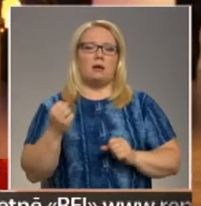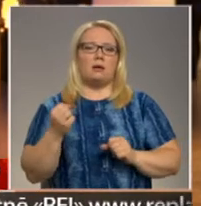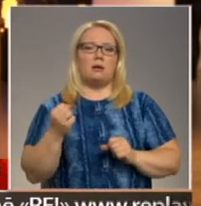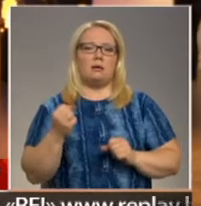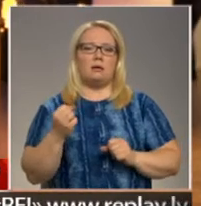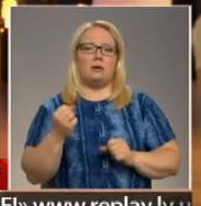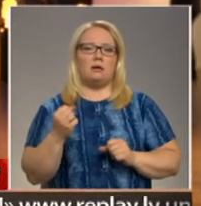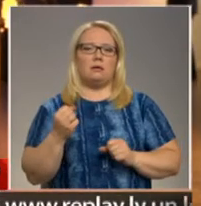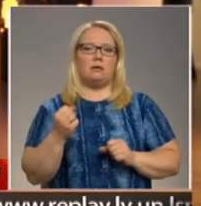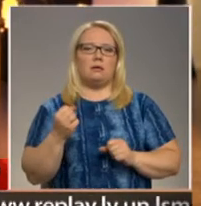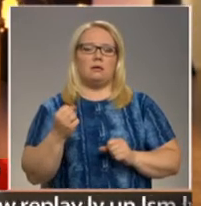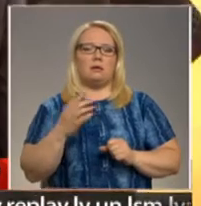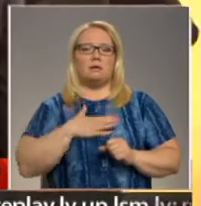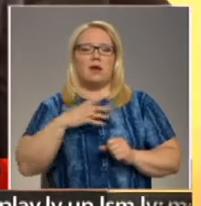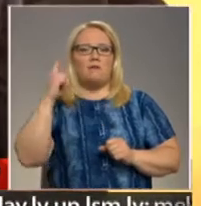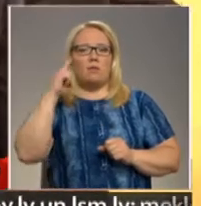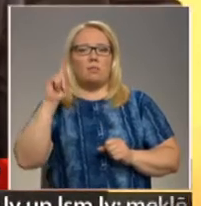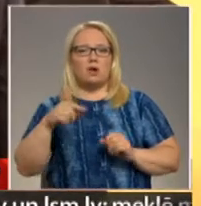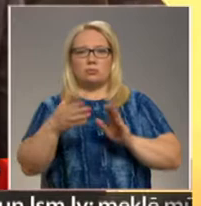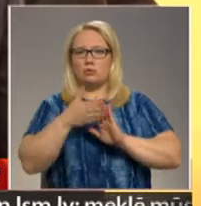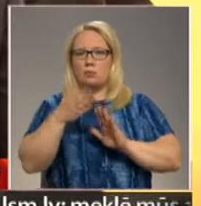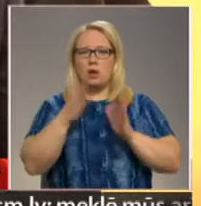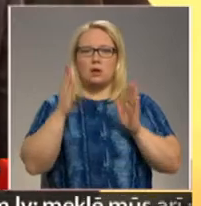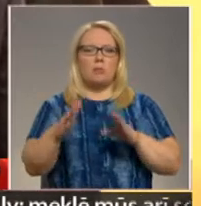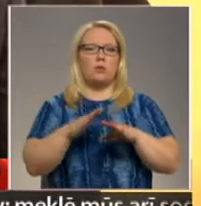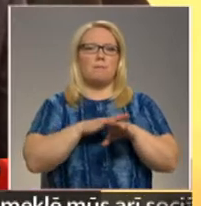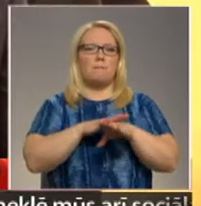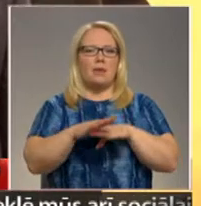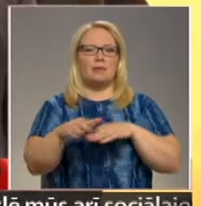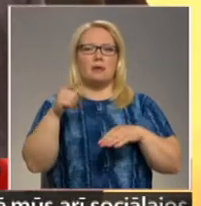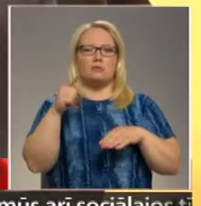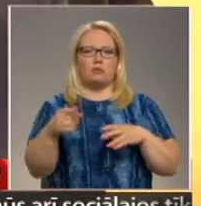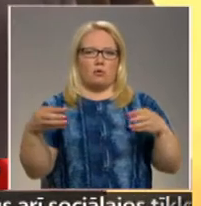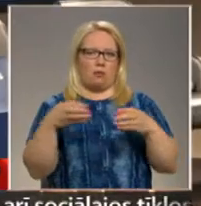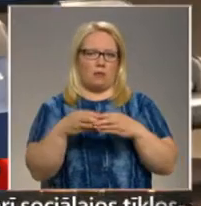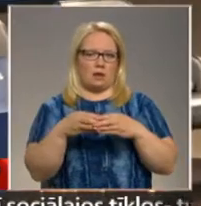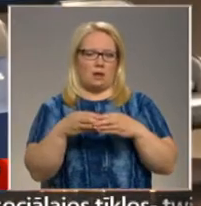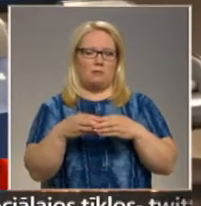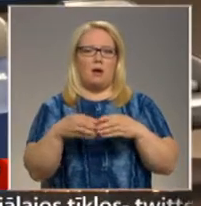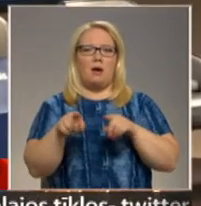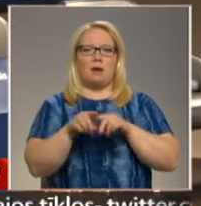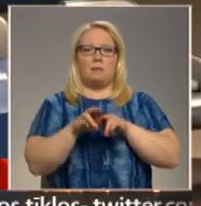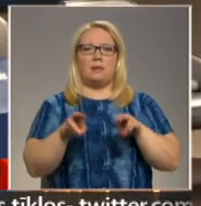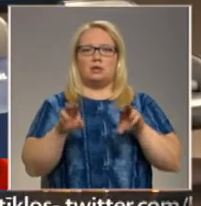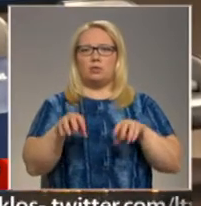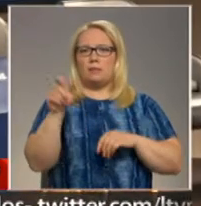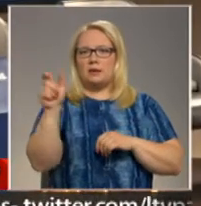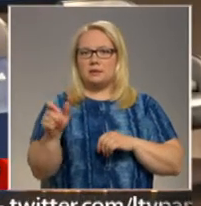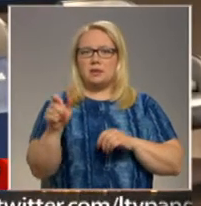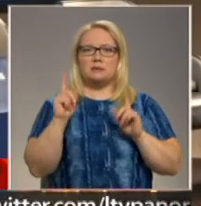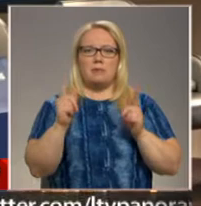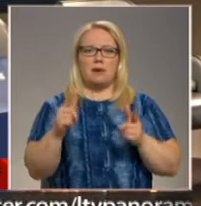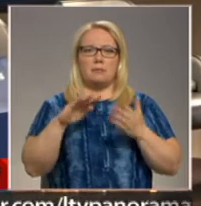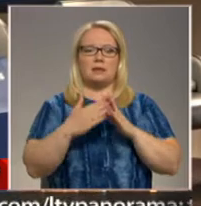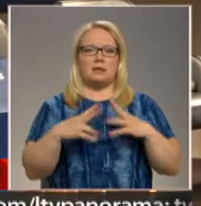ar savu prasmi uzlabošanu. Ir jābūt pilnam šim džentelmeņu komplektam. Arī ministra prezidents Māris Kučinskis piekrīt